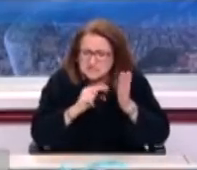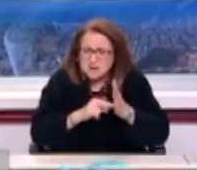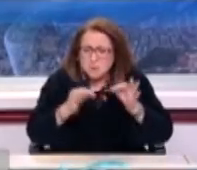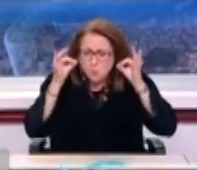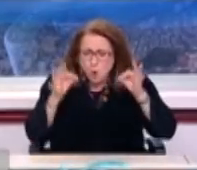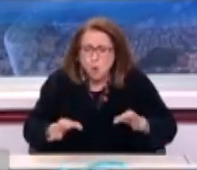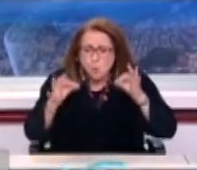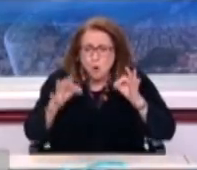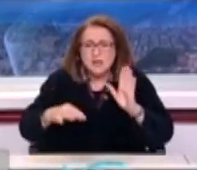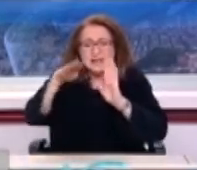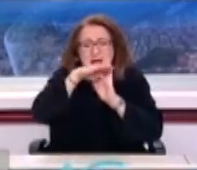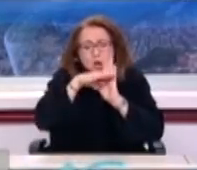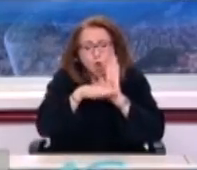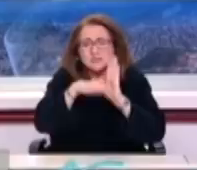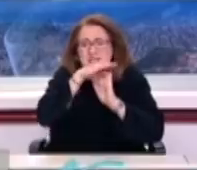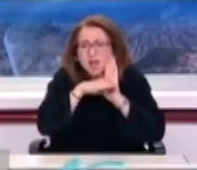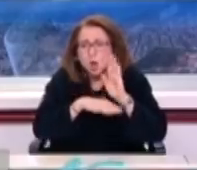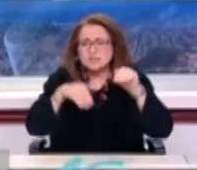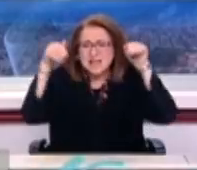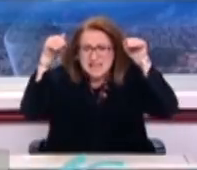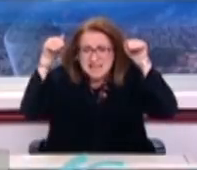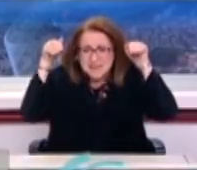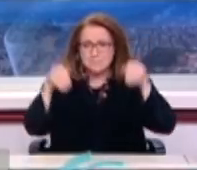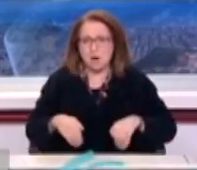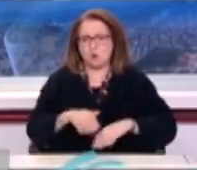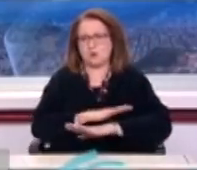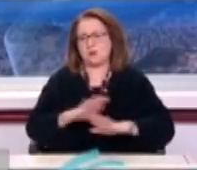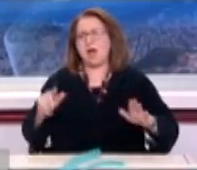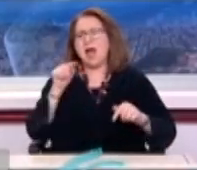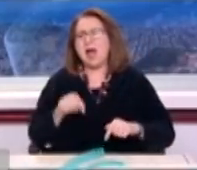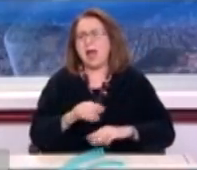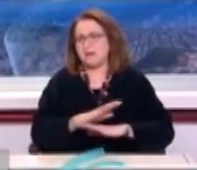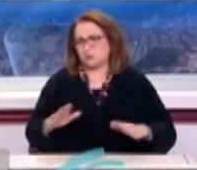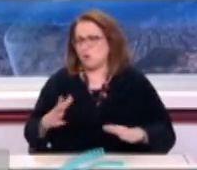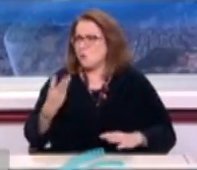πολίτης, τα μέτρα υγιεινής που δεν τηρήθησαν και από πολλούς συμπατριώτες μας,